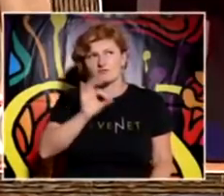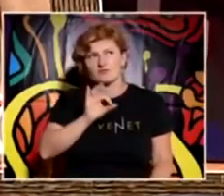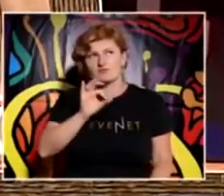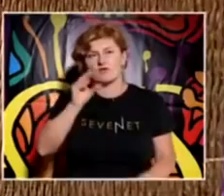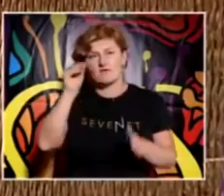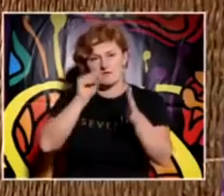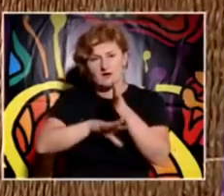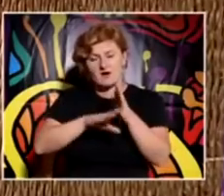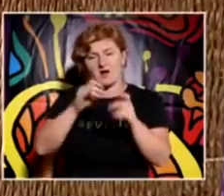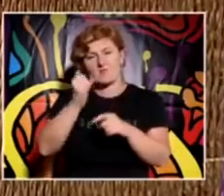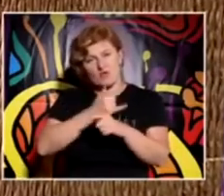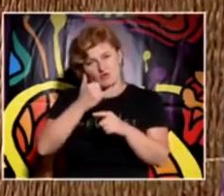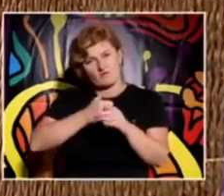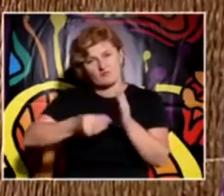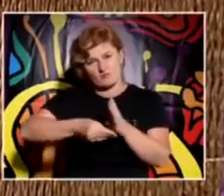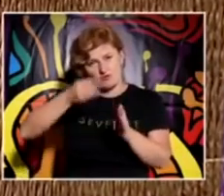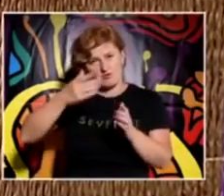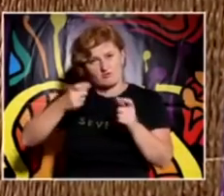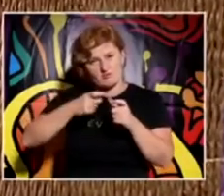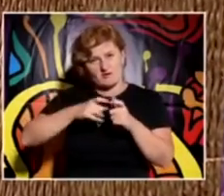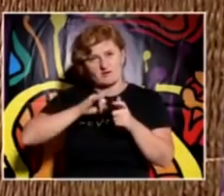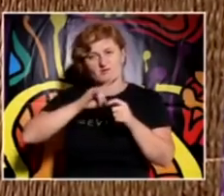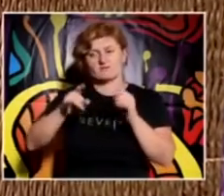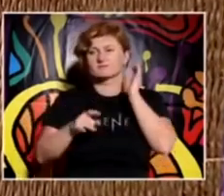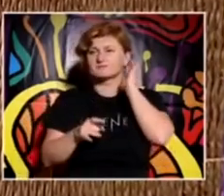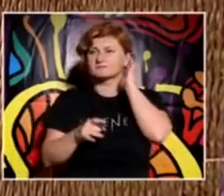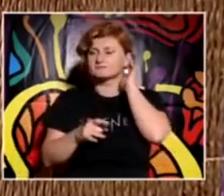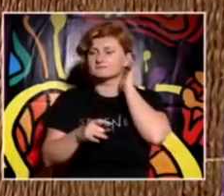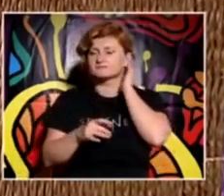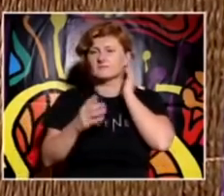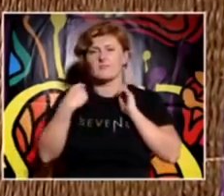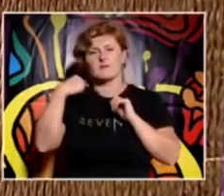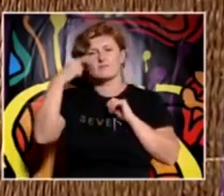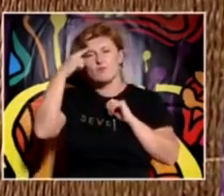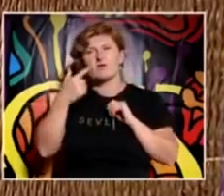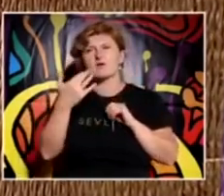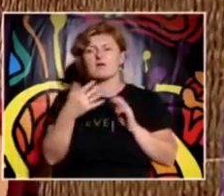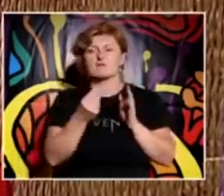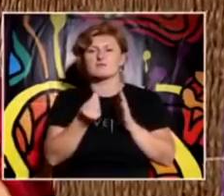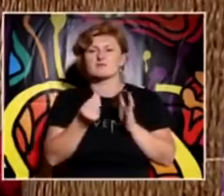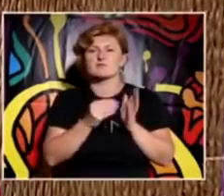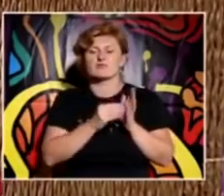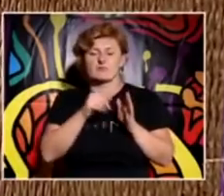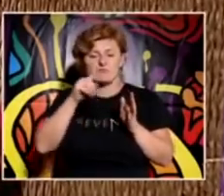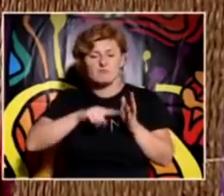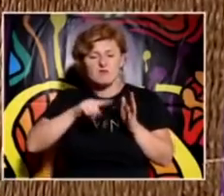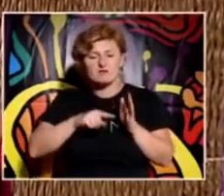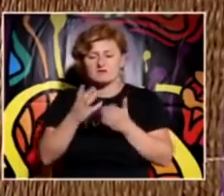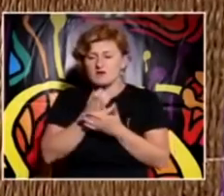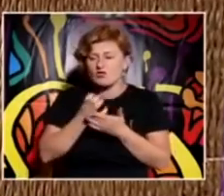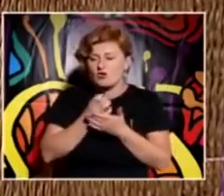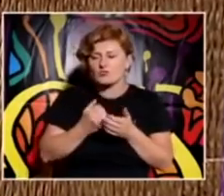piątkowe. Ale rzeczywiście pomyślałam sobie, ile pieniędzy muszę mieć miesięcznie i powiedzmy zarobić,